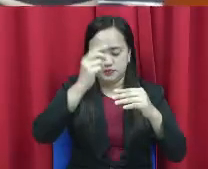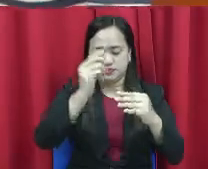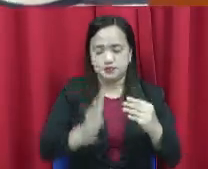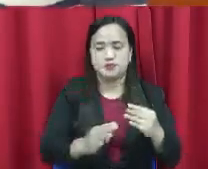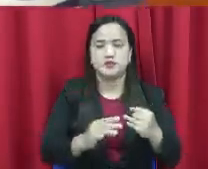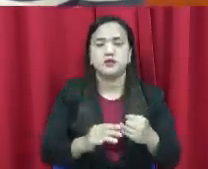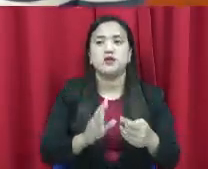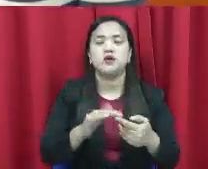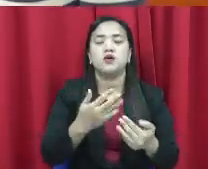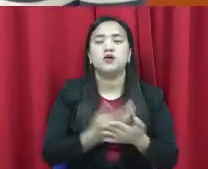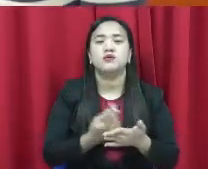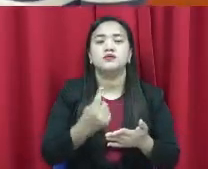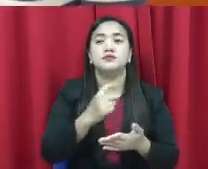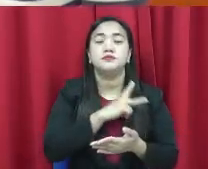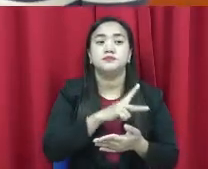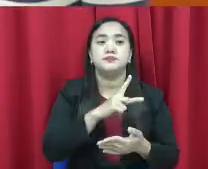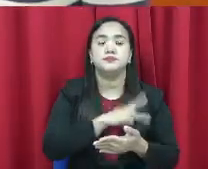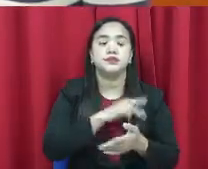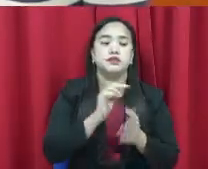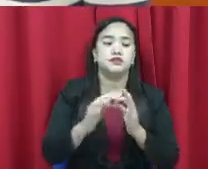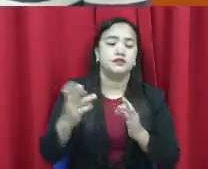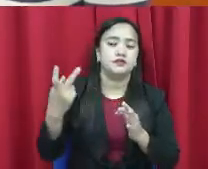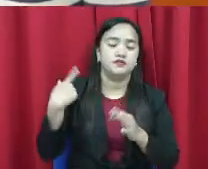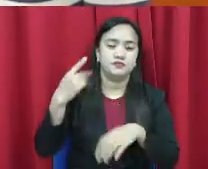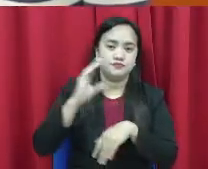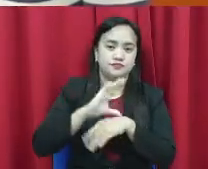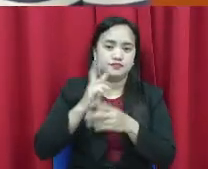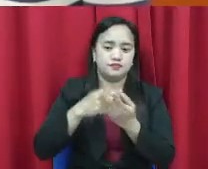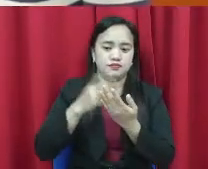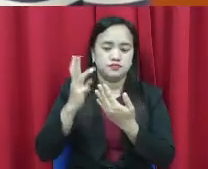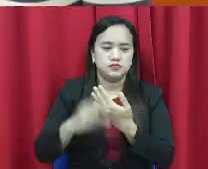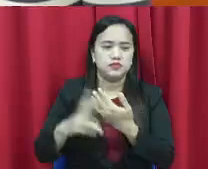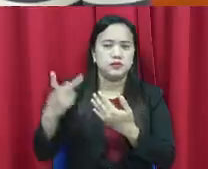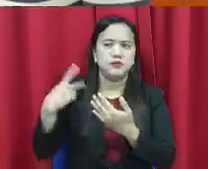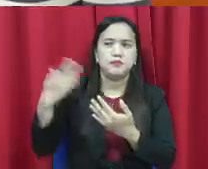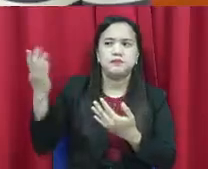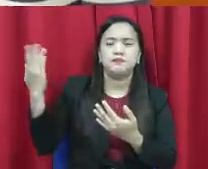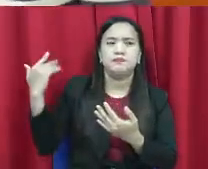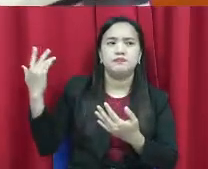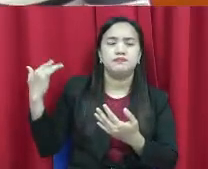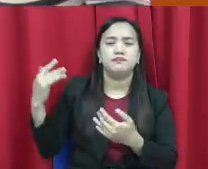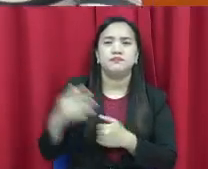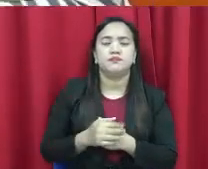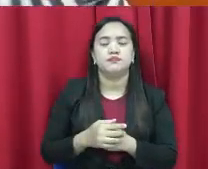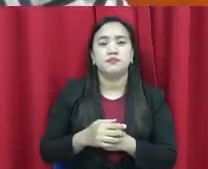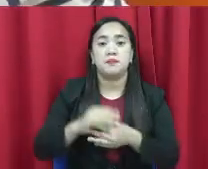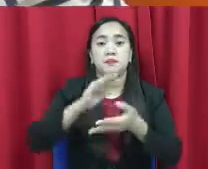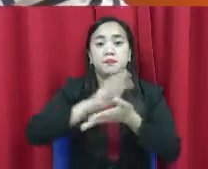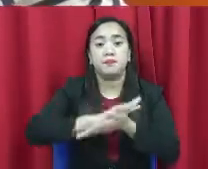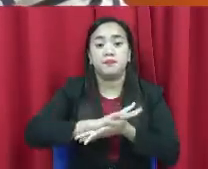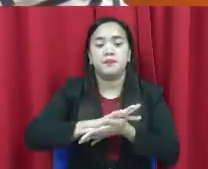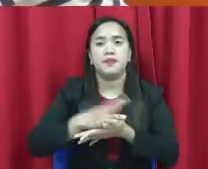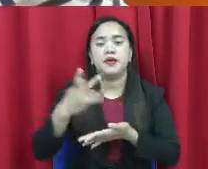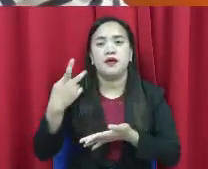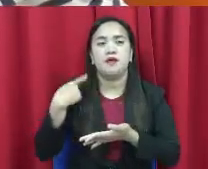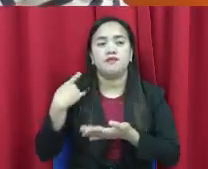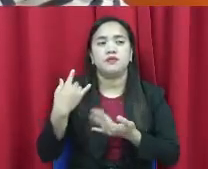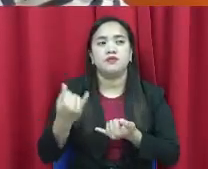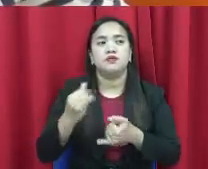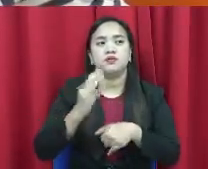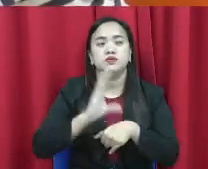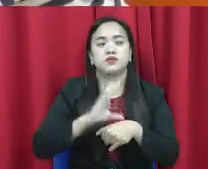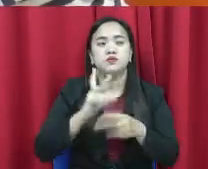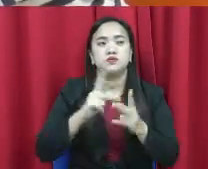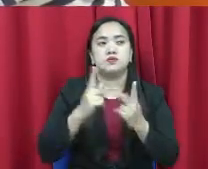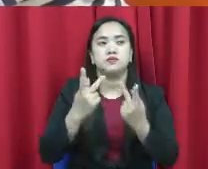personal decision nung nagkaroon po ng mga ganitong programa Wala pa ng pandemic may programa na ang team preparation o